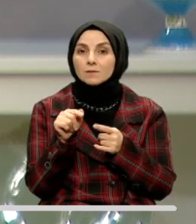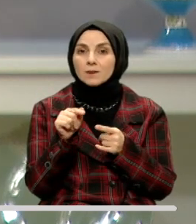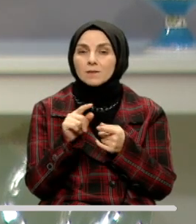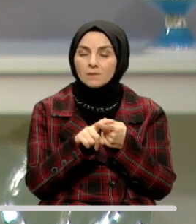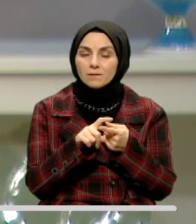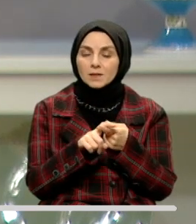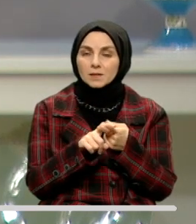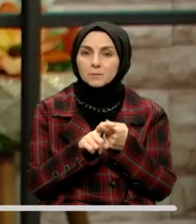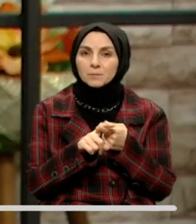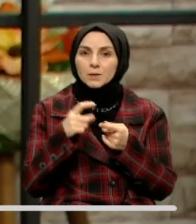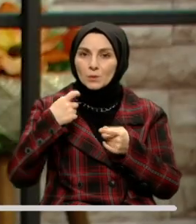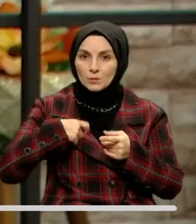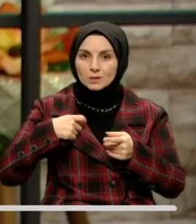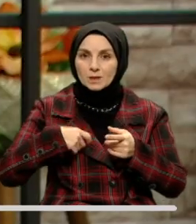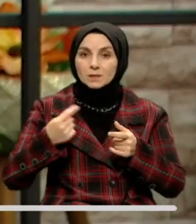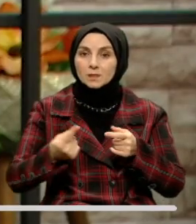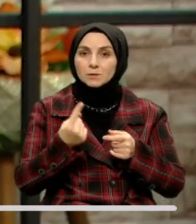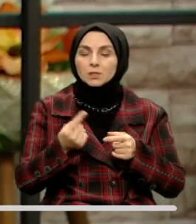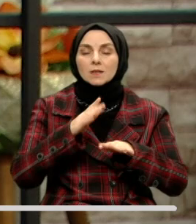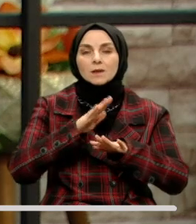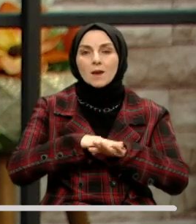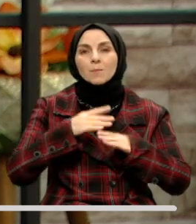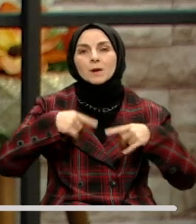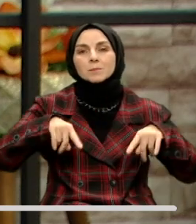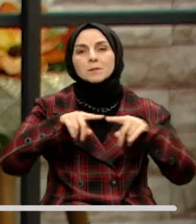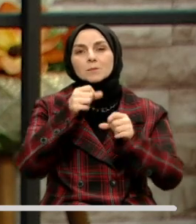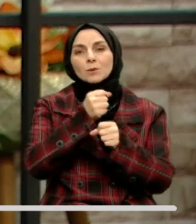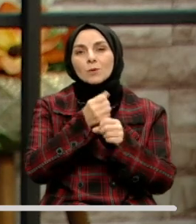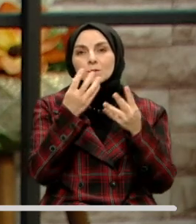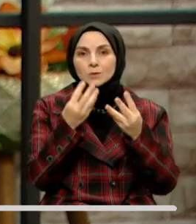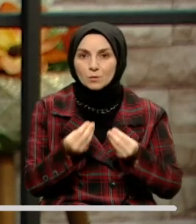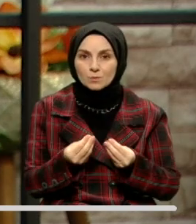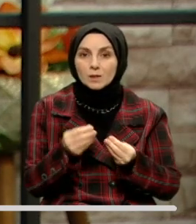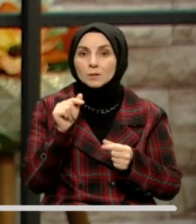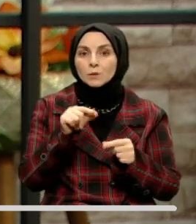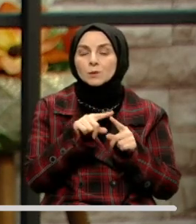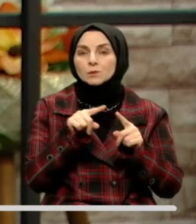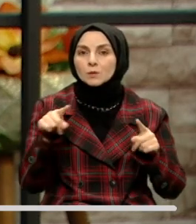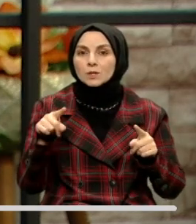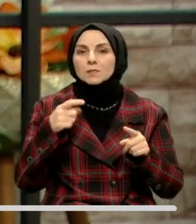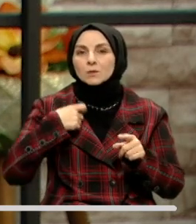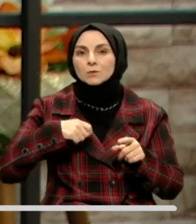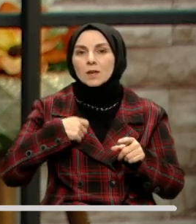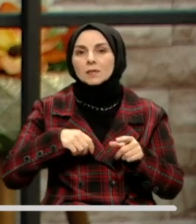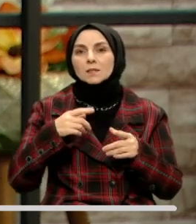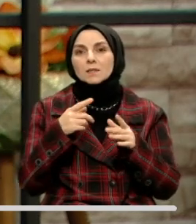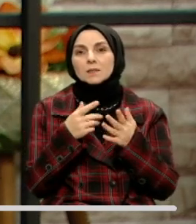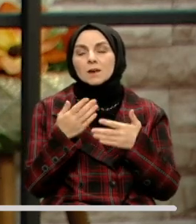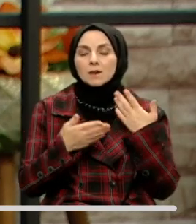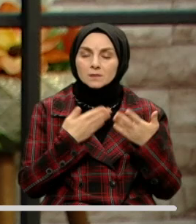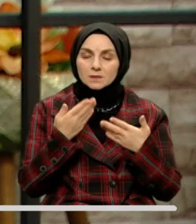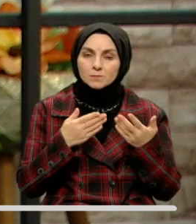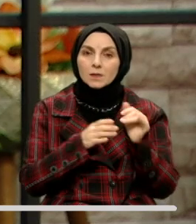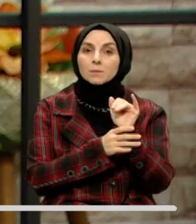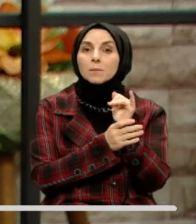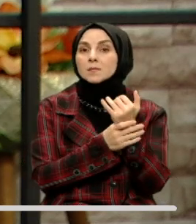görevimiz varlığını tamamlamak ister. Dolayısıyla bu süreçte yetenekleri tanımlamak, meslekleri